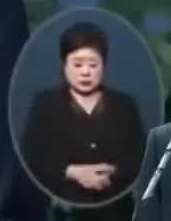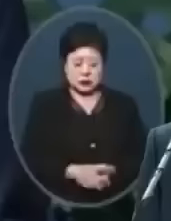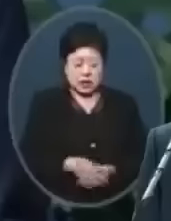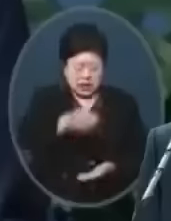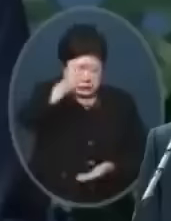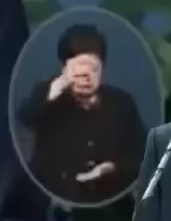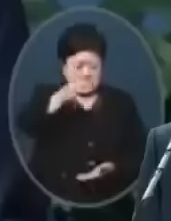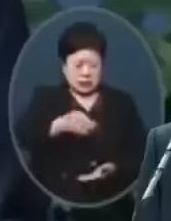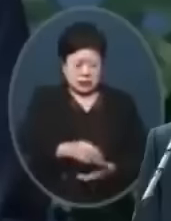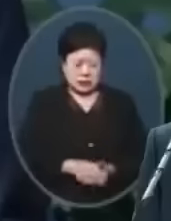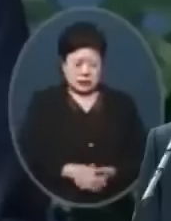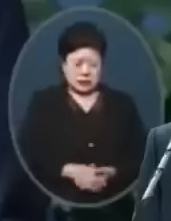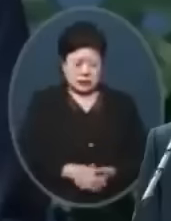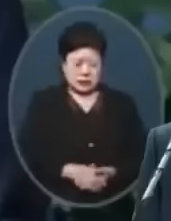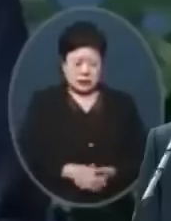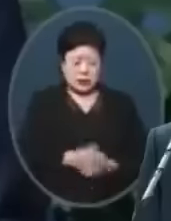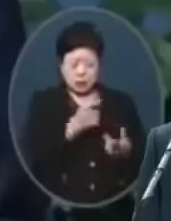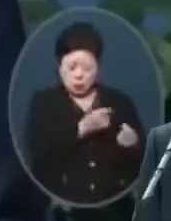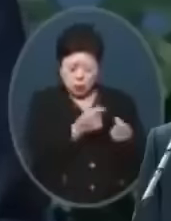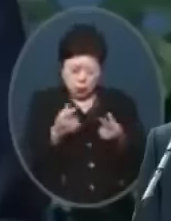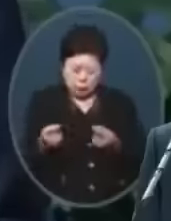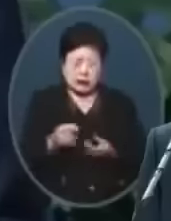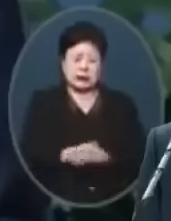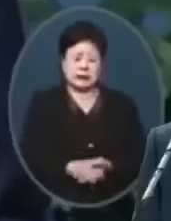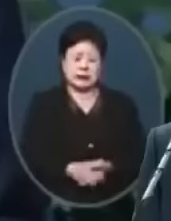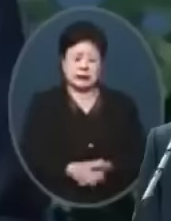가치가 동등하지 않습니까?